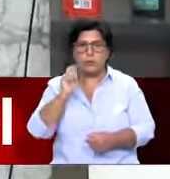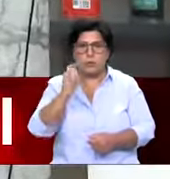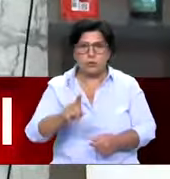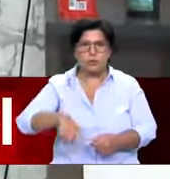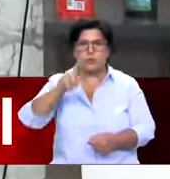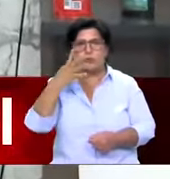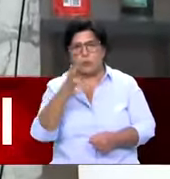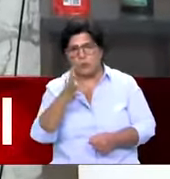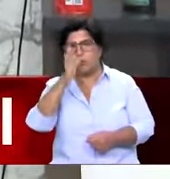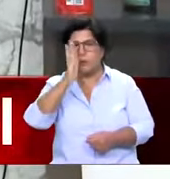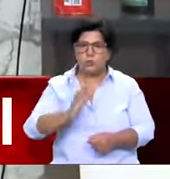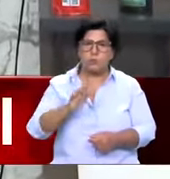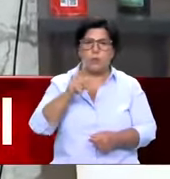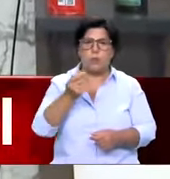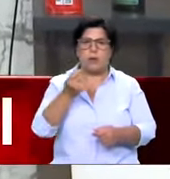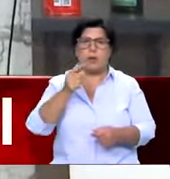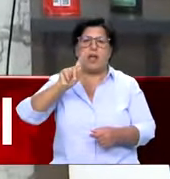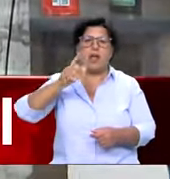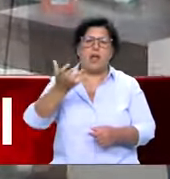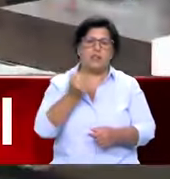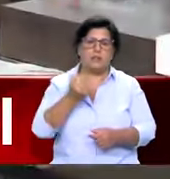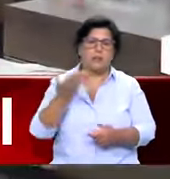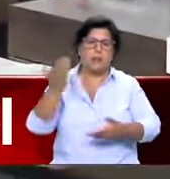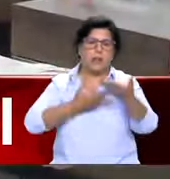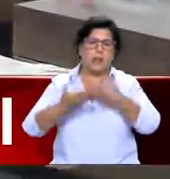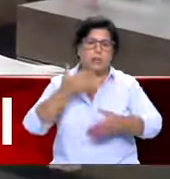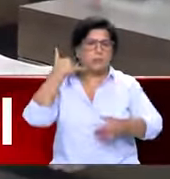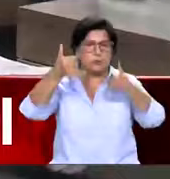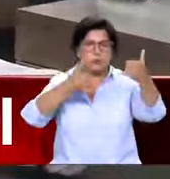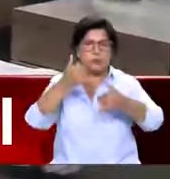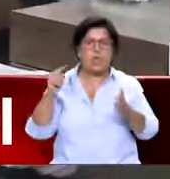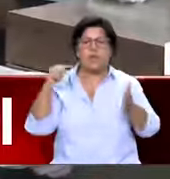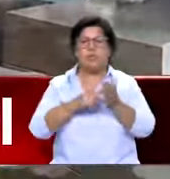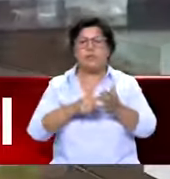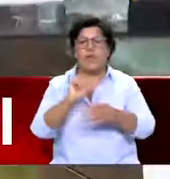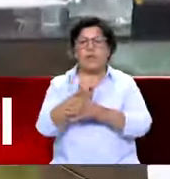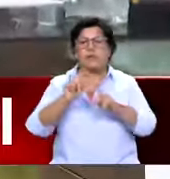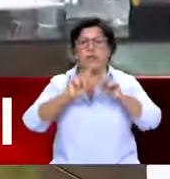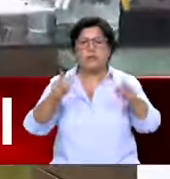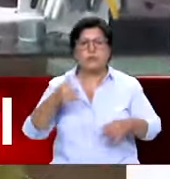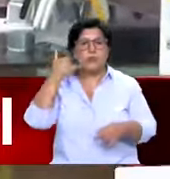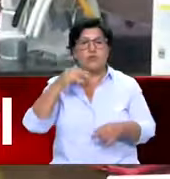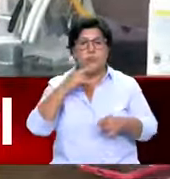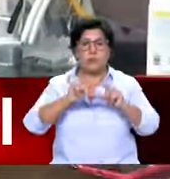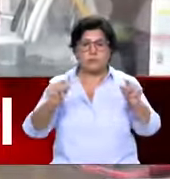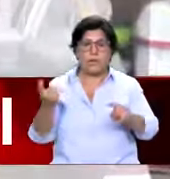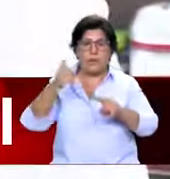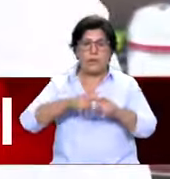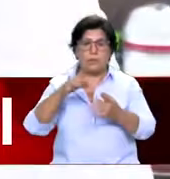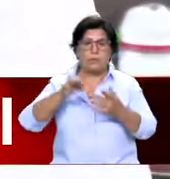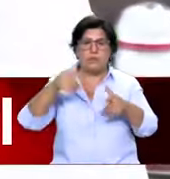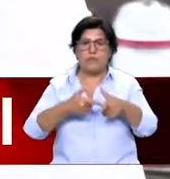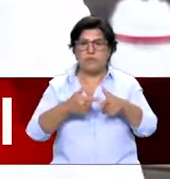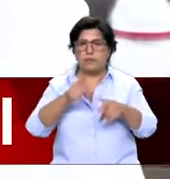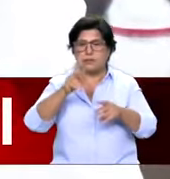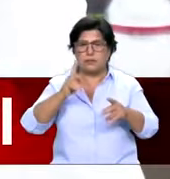günlük 400 mü 500 mü o kadar para alacaksın dedi bana. Dolandırıcıların hedefinde şimdi de esnaf var. Telefon numarası hacklenenlerden biri